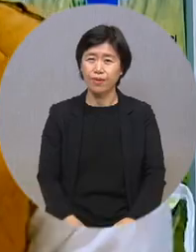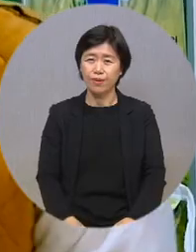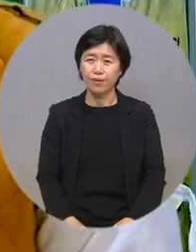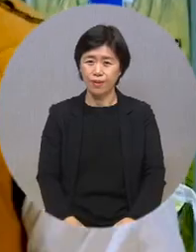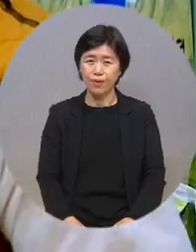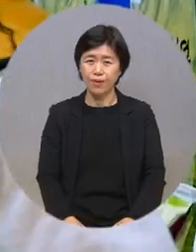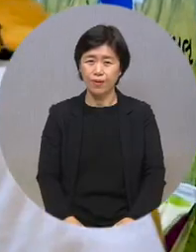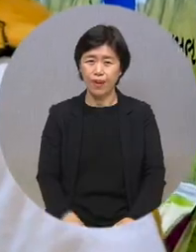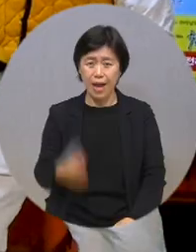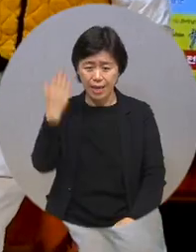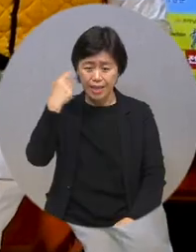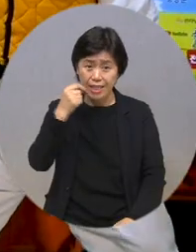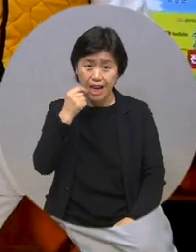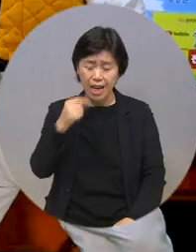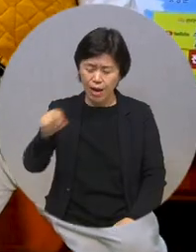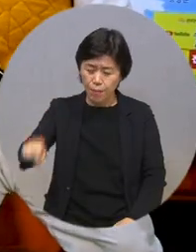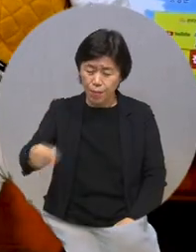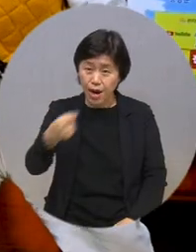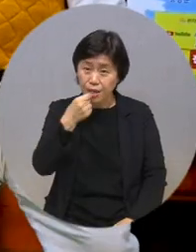간장 딱 찍어 먹으면 최고인데.